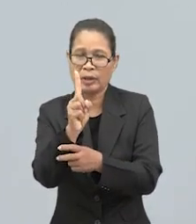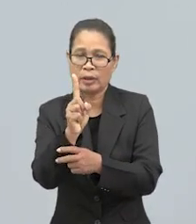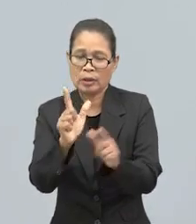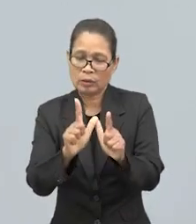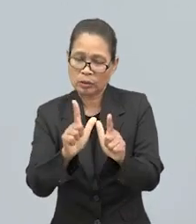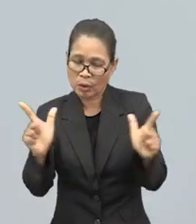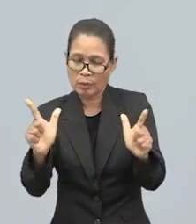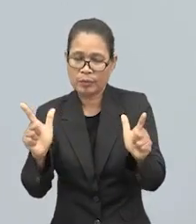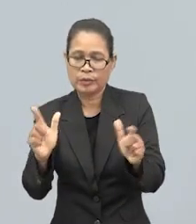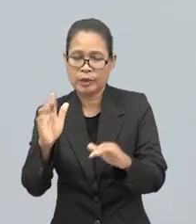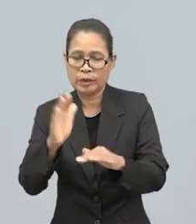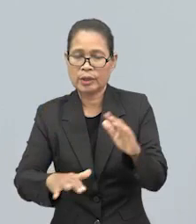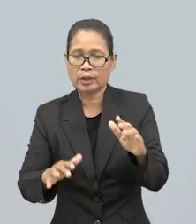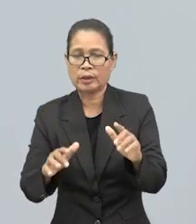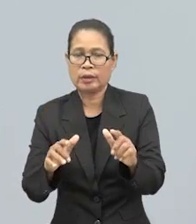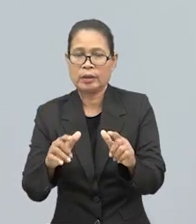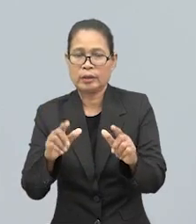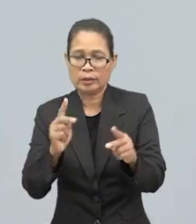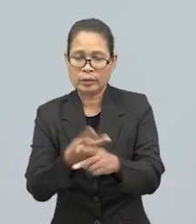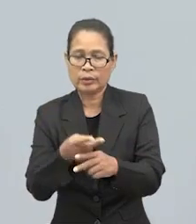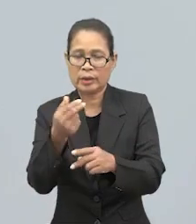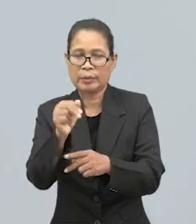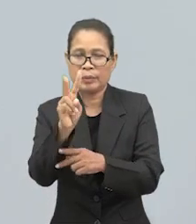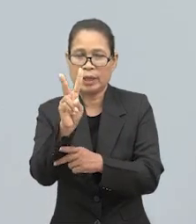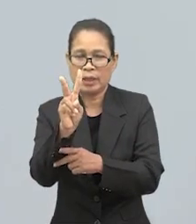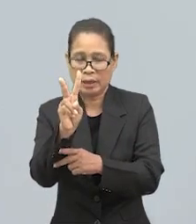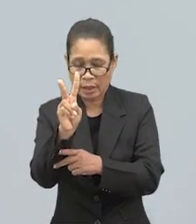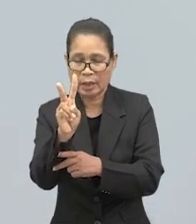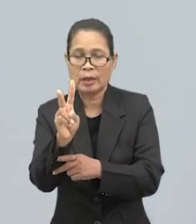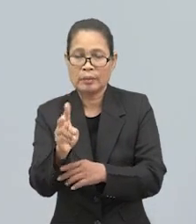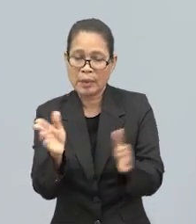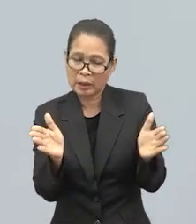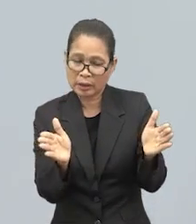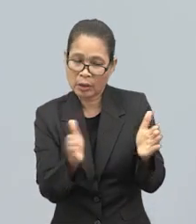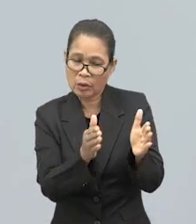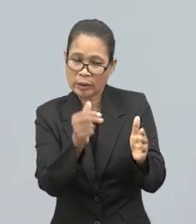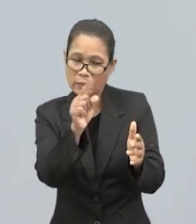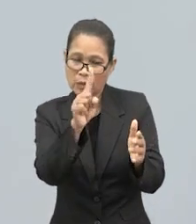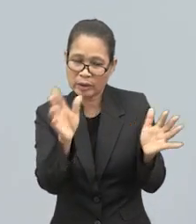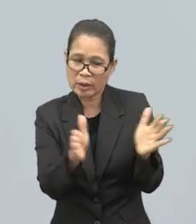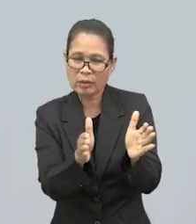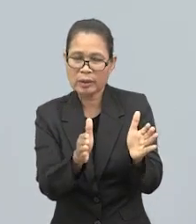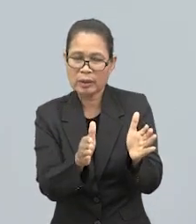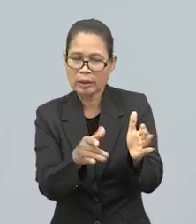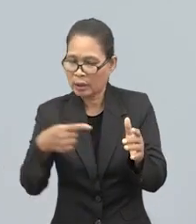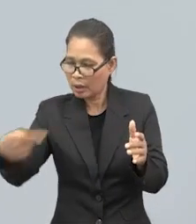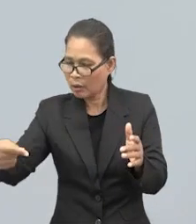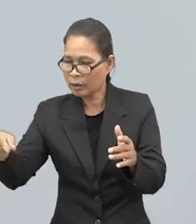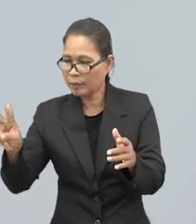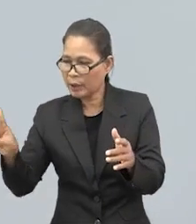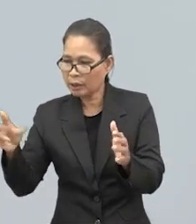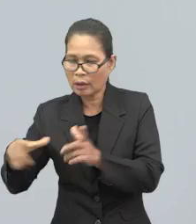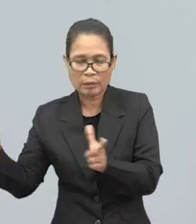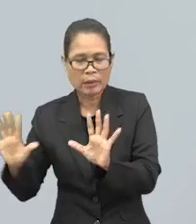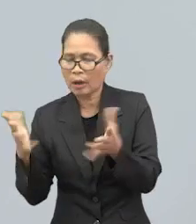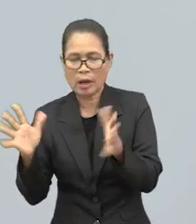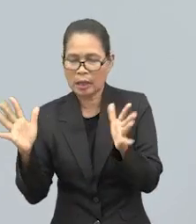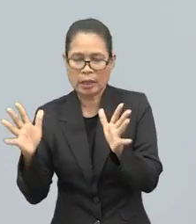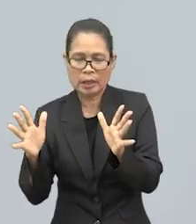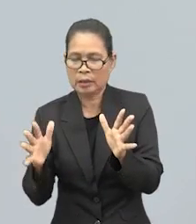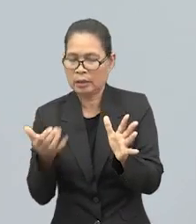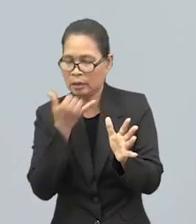con bà con đã tua tìm mùi tối con ọt ai đọa nâng tua tìm pi ban tê chẳng mơ phong tha ta đọa cao ọt